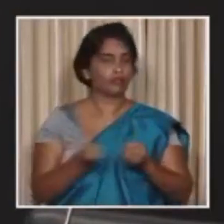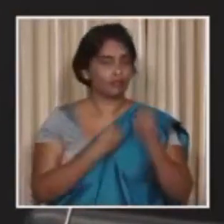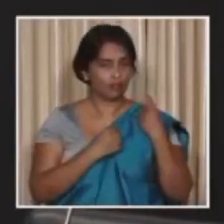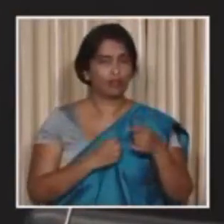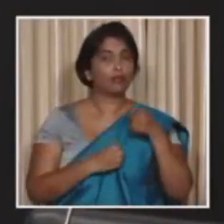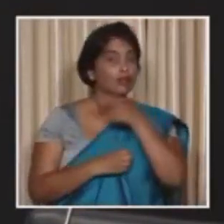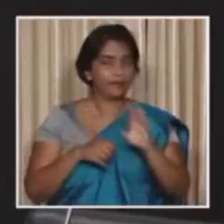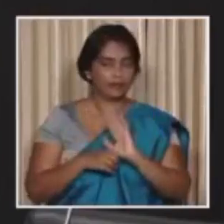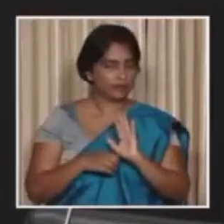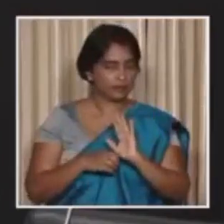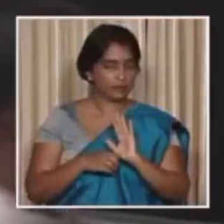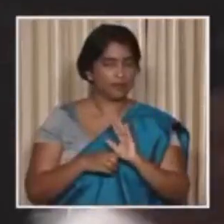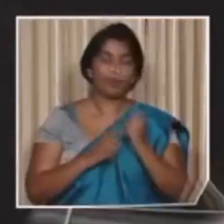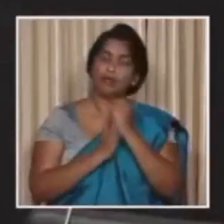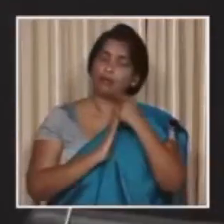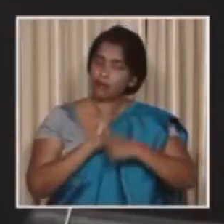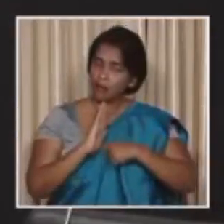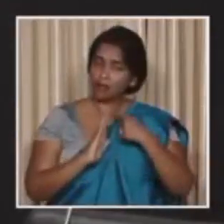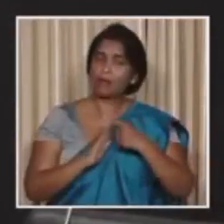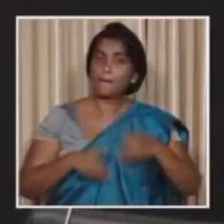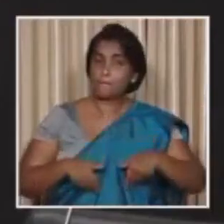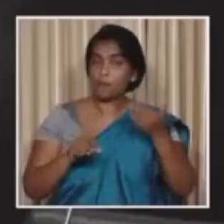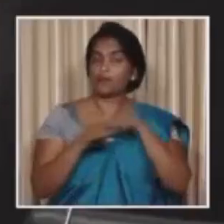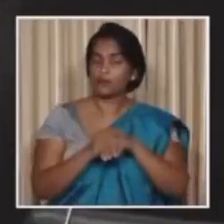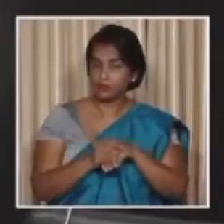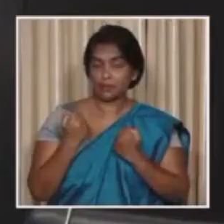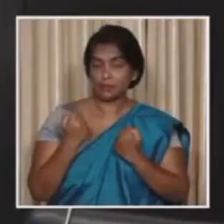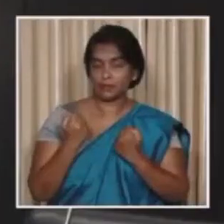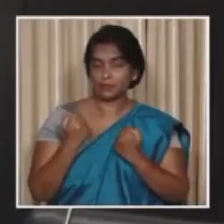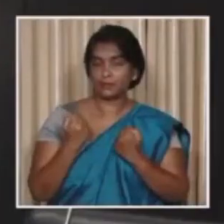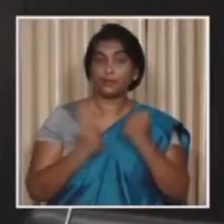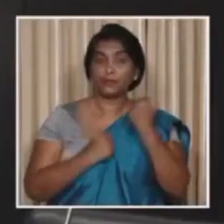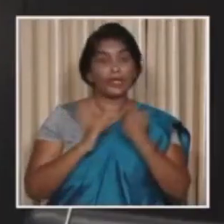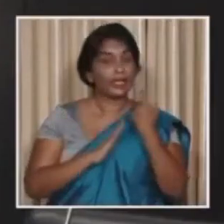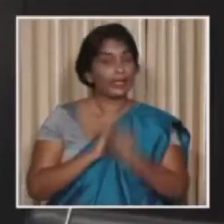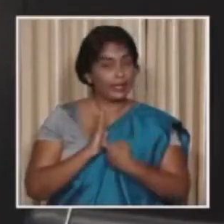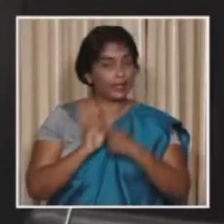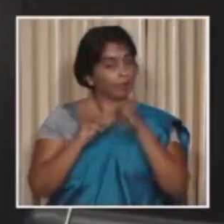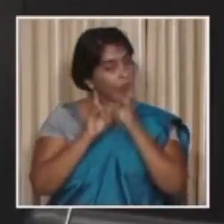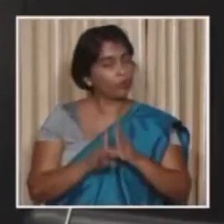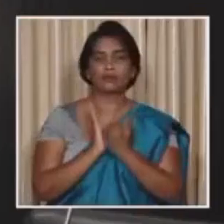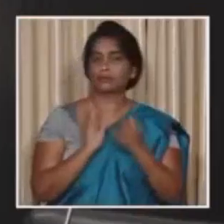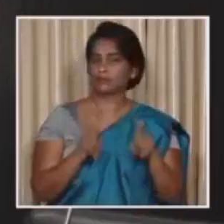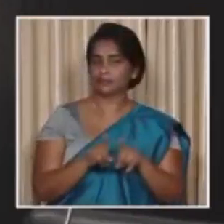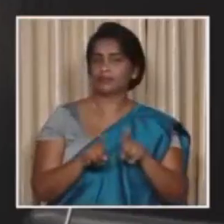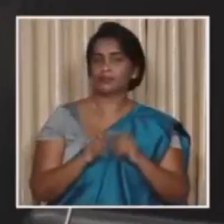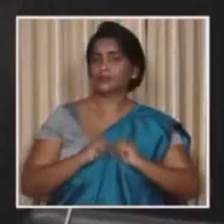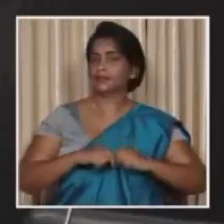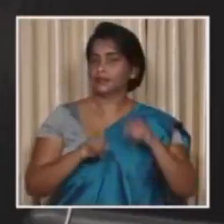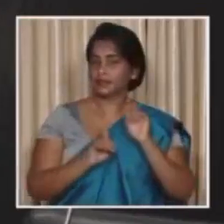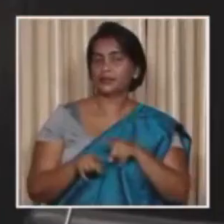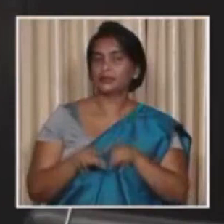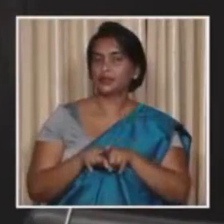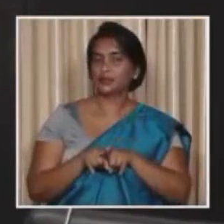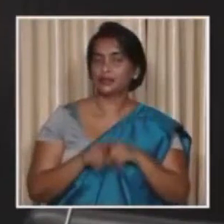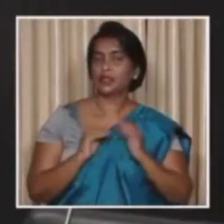මේ ස්ථානයේ පමණක් නෙමෙයි මුළු ලංකාව පුරාම මාර්ග පද්ධතිය තුළ මෝටර රථ ආඥාපනතේ තියෙන විධිවිධාන වලට අනුව ක්‍රියාකරන එකයි කරන්නේ